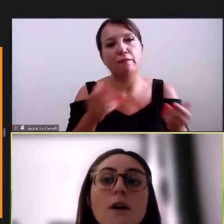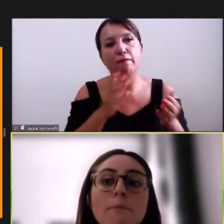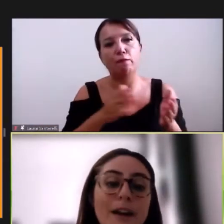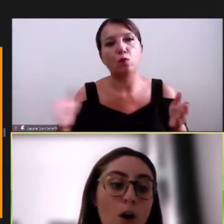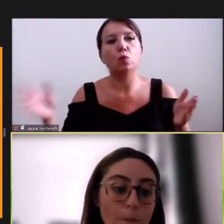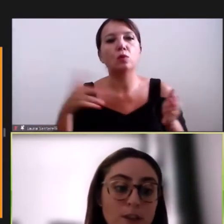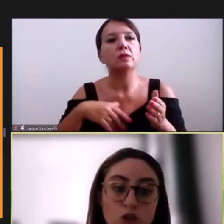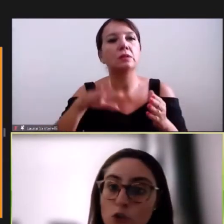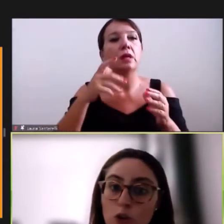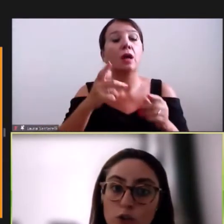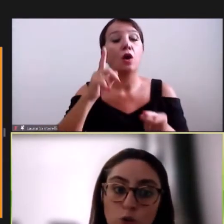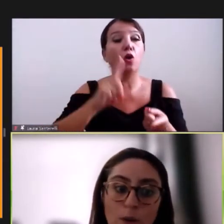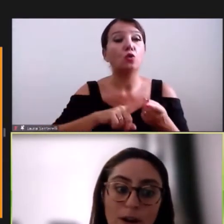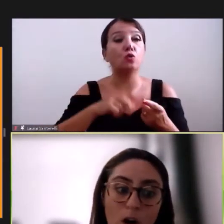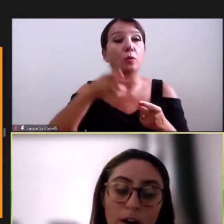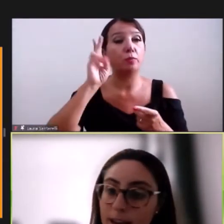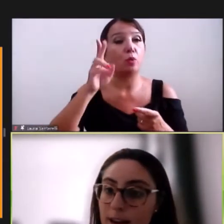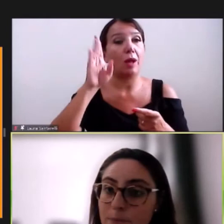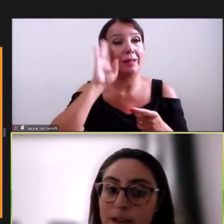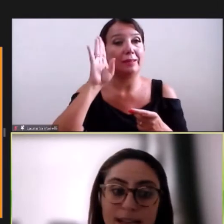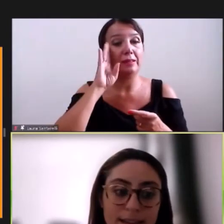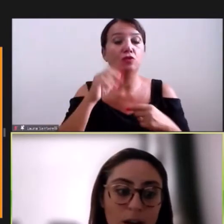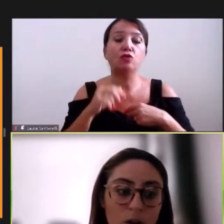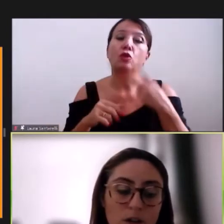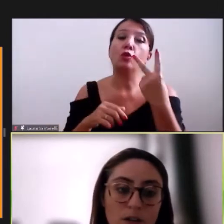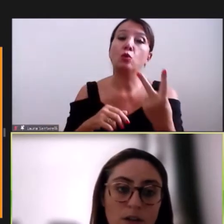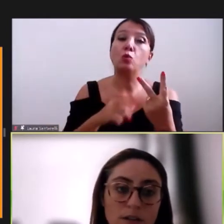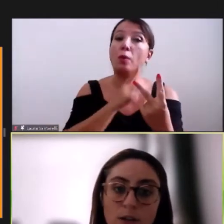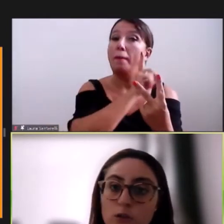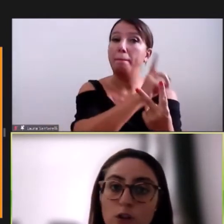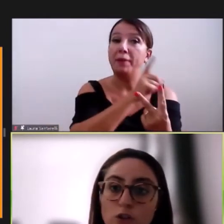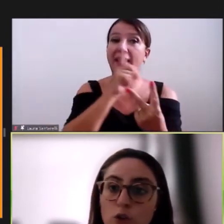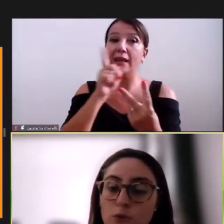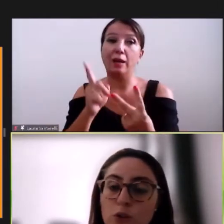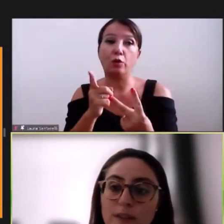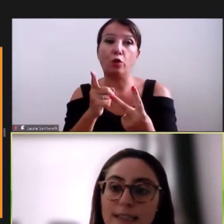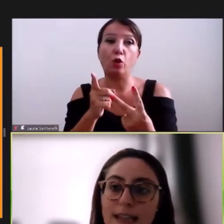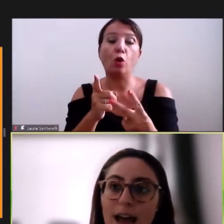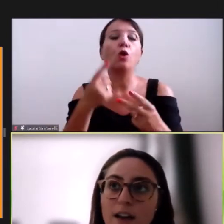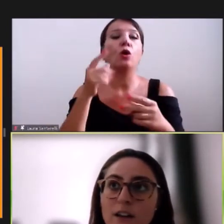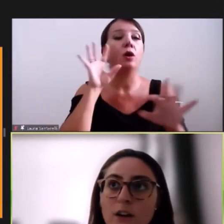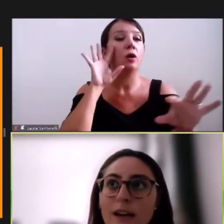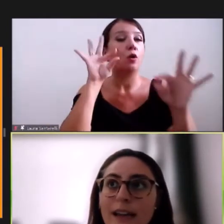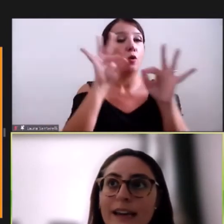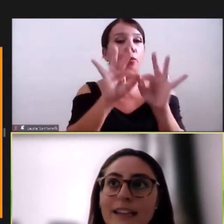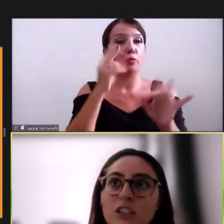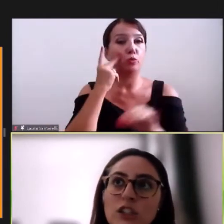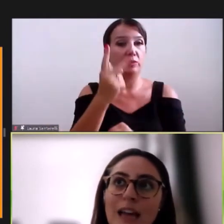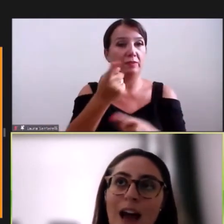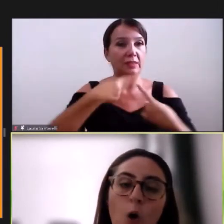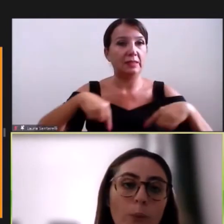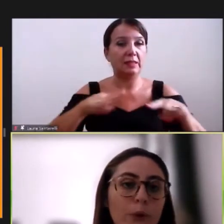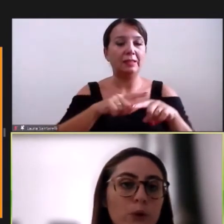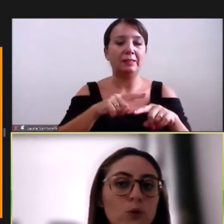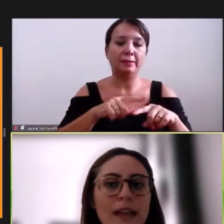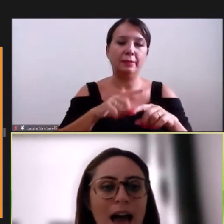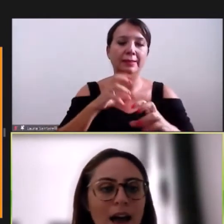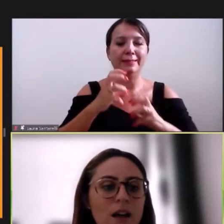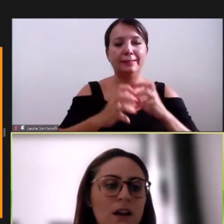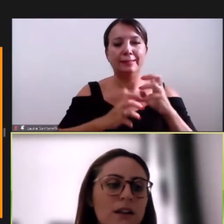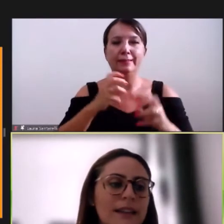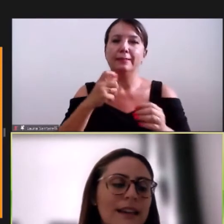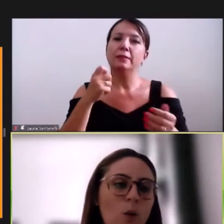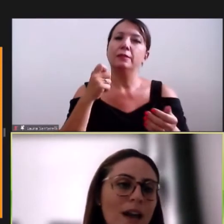attento, però ci sono due però che rappresentano, secondo il nostro punto di vista, quelle criticità,